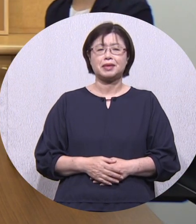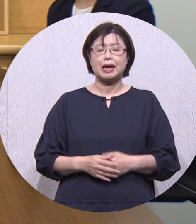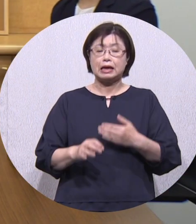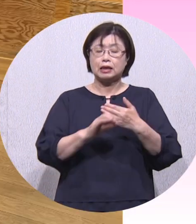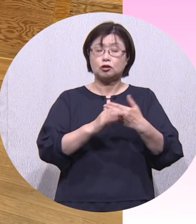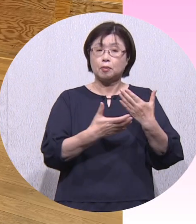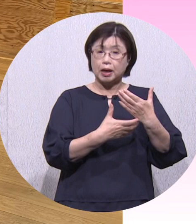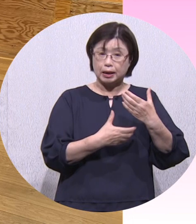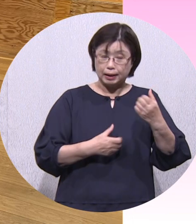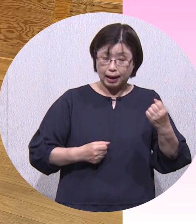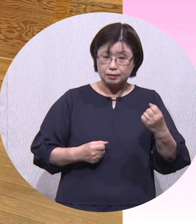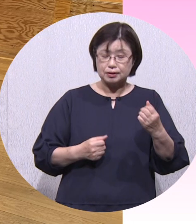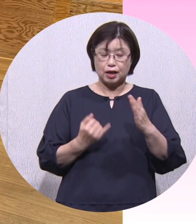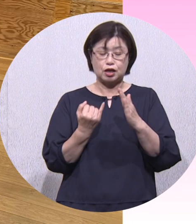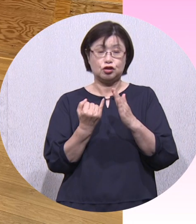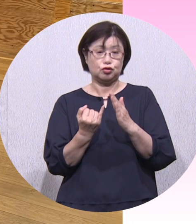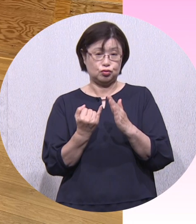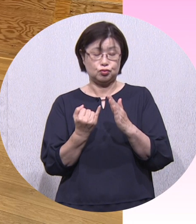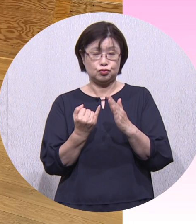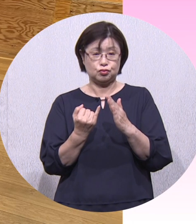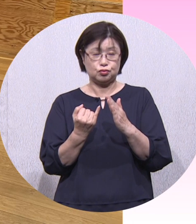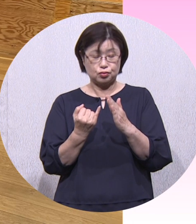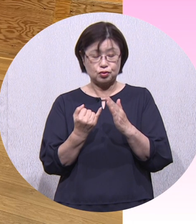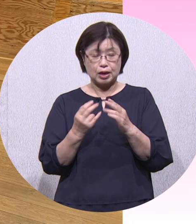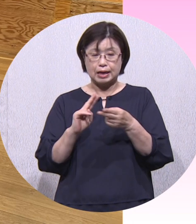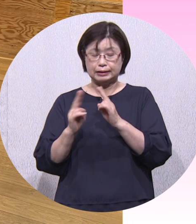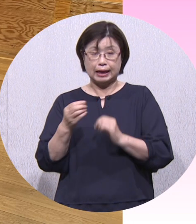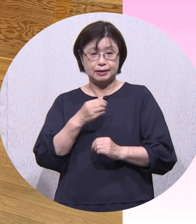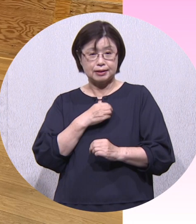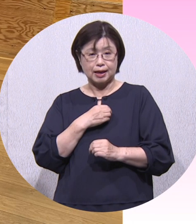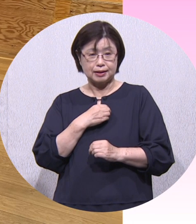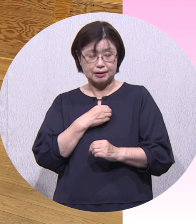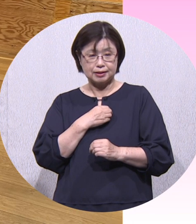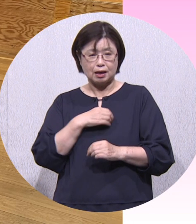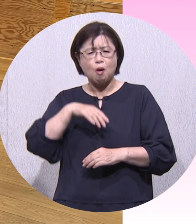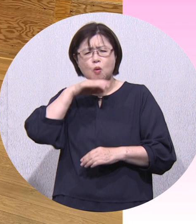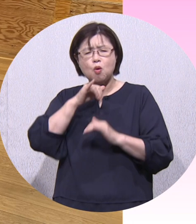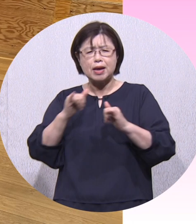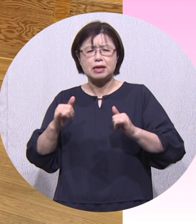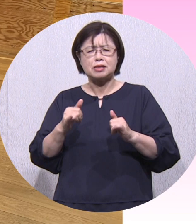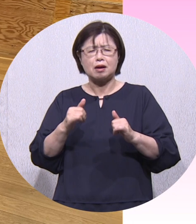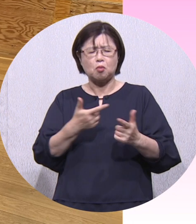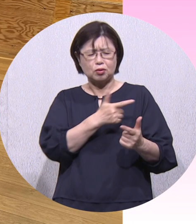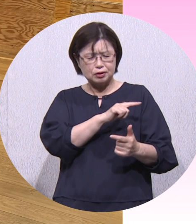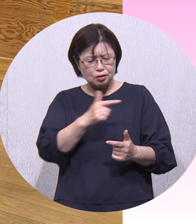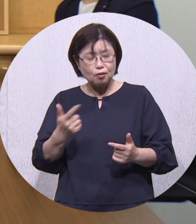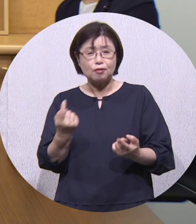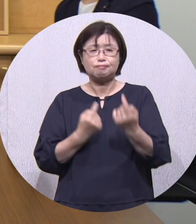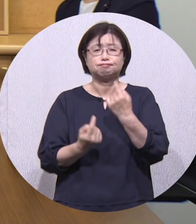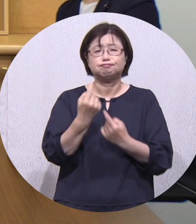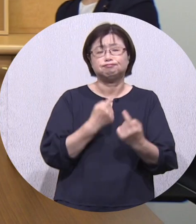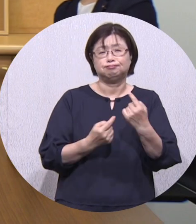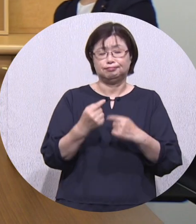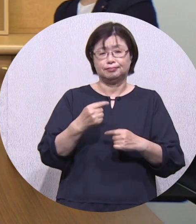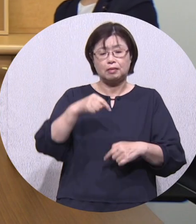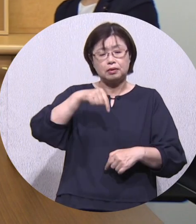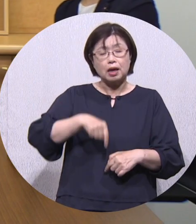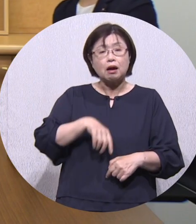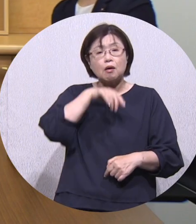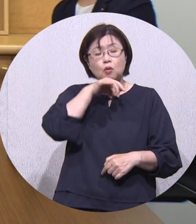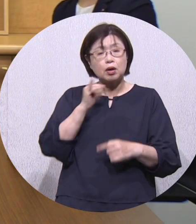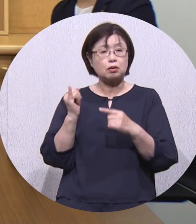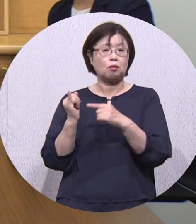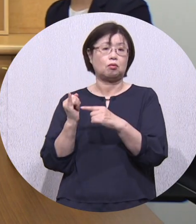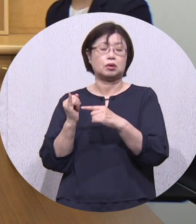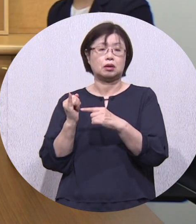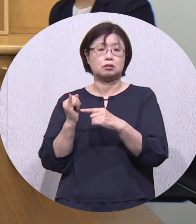ていて、学生さんから主婦の方、会社員の方もシニアの方もいろんな方が来てくださっています。そのうちの一人のシニアの女